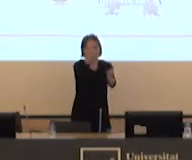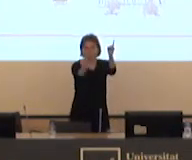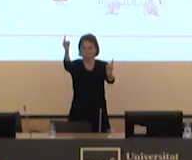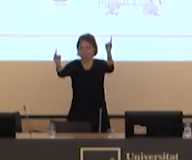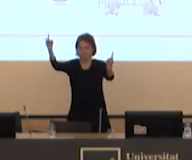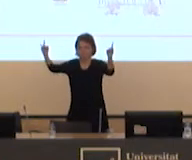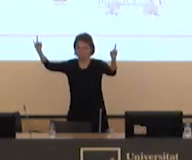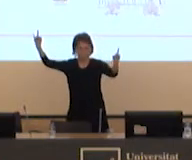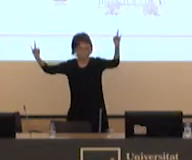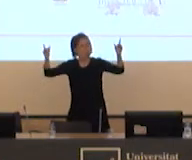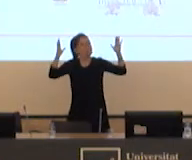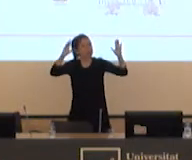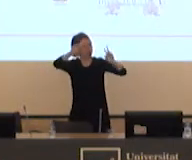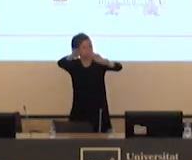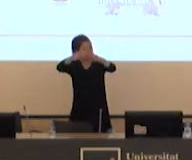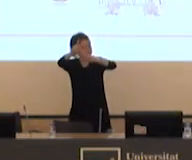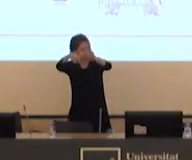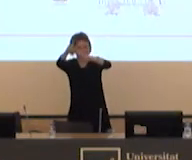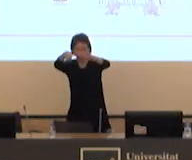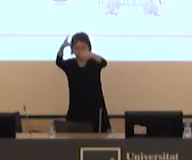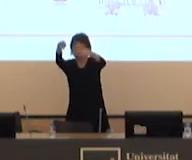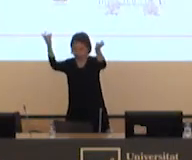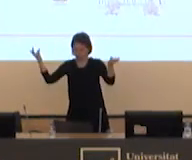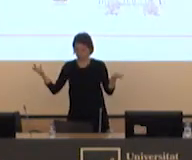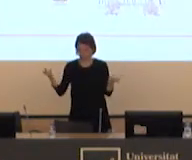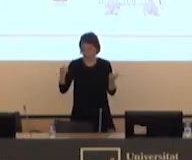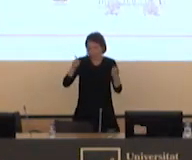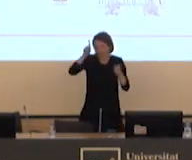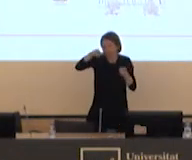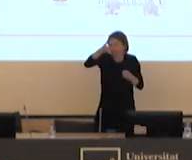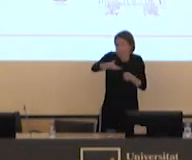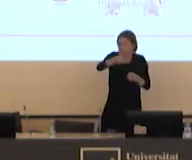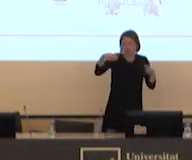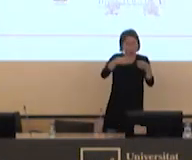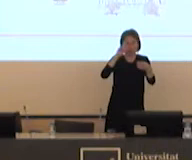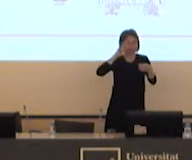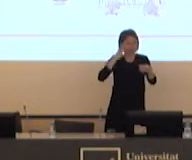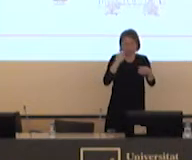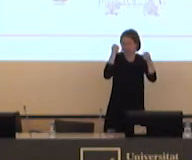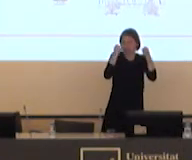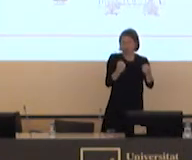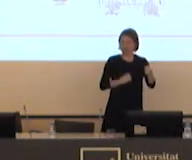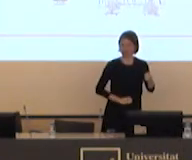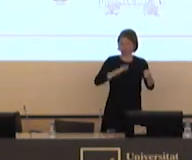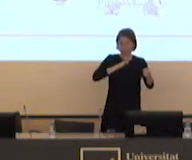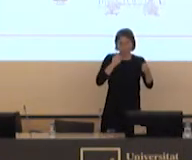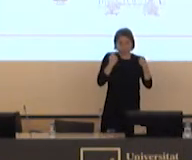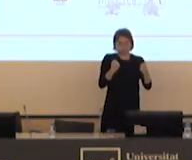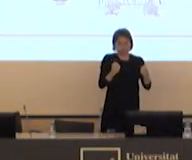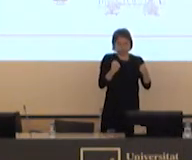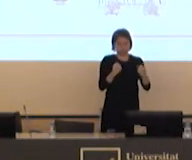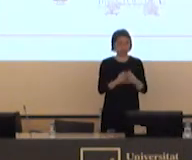en... per la millora de la formació. Jo espero que aquest curs es serveix per això,